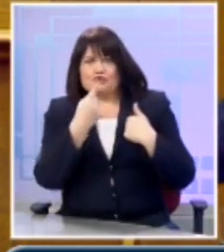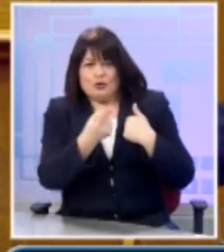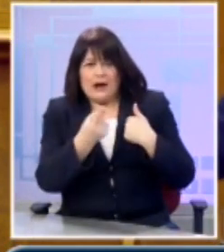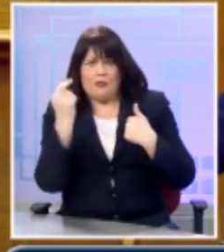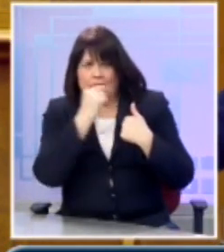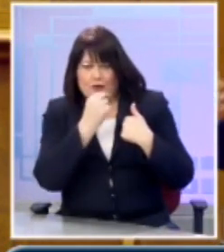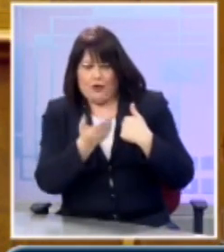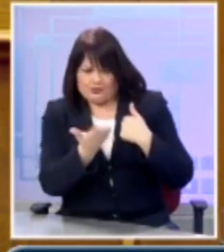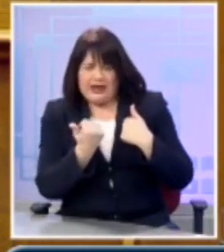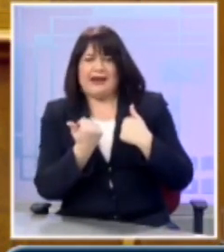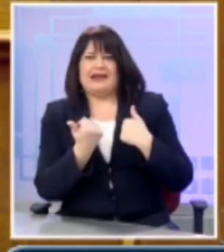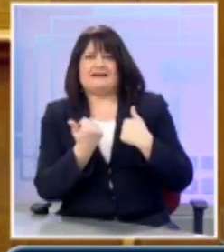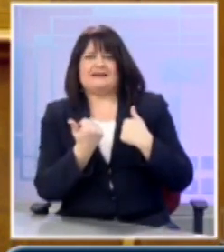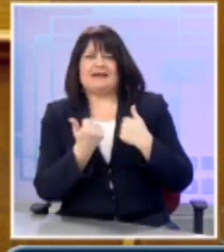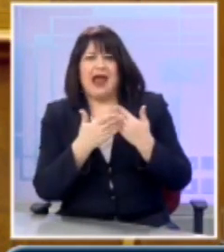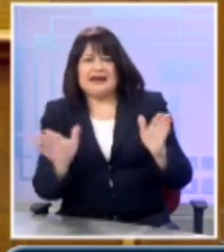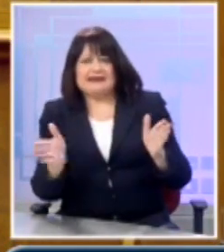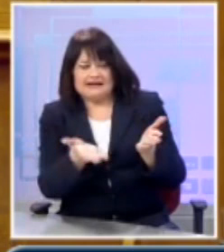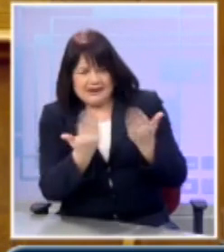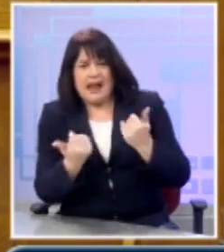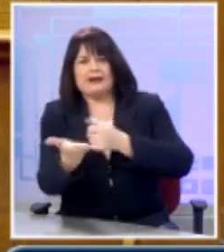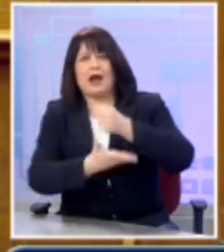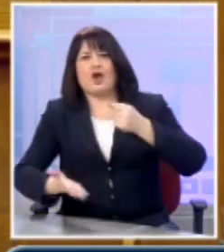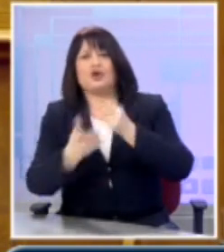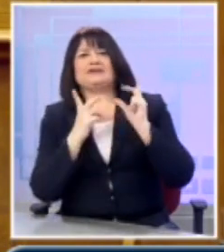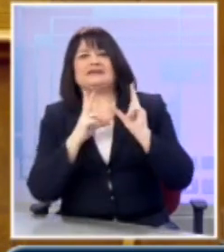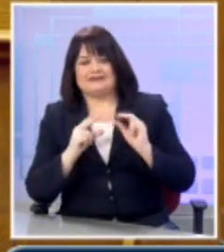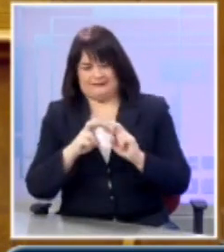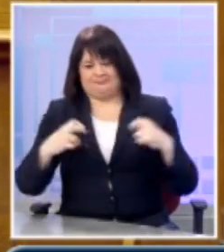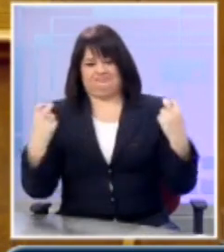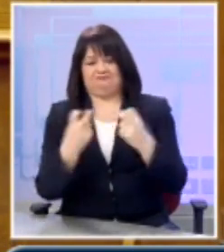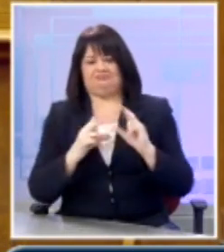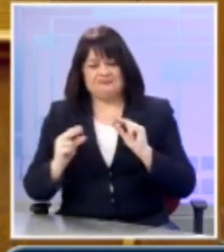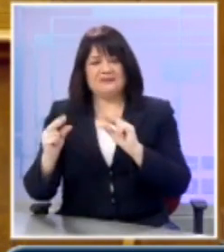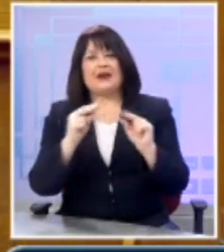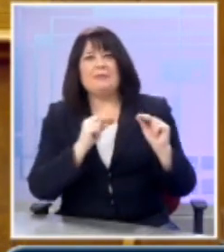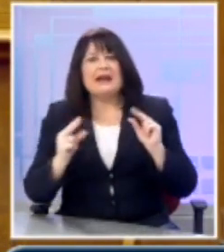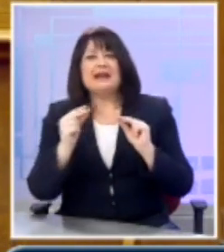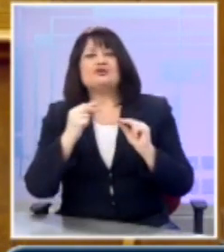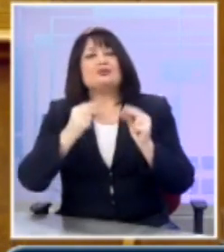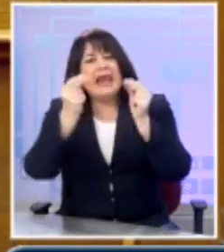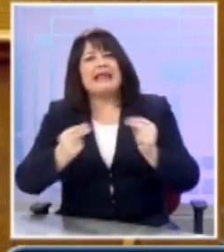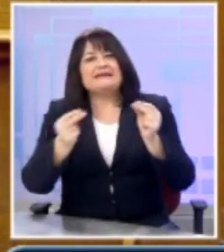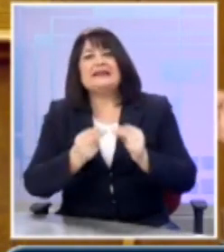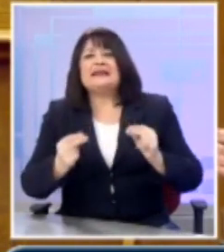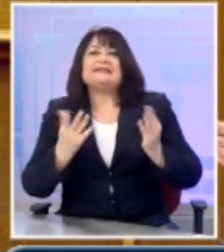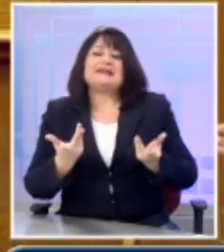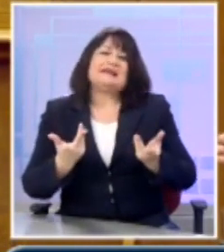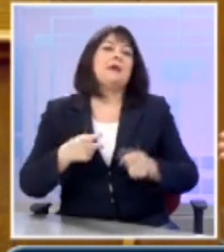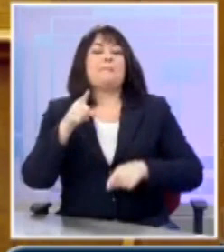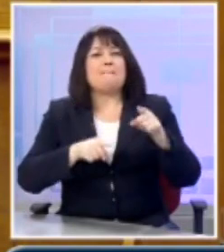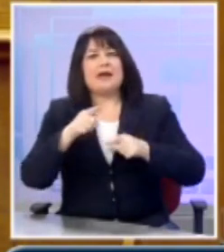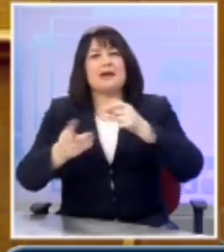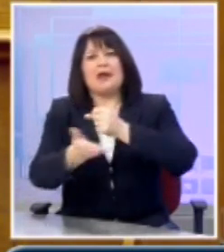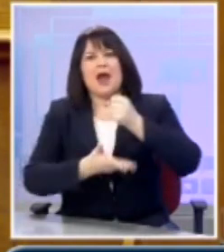αρχή και τους λέμε οι πόρτες είναι ανοιχτές, ελάτε να κάτσουμε σε ένα τραπέζι, να κουβεντιάσουμε, να βρούμε λύσεις. Κάποιοι εξ